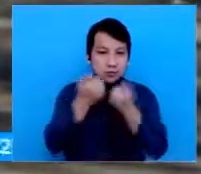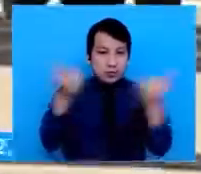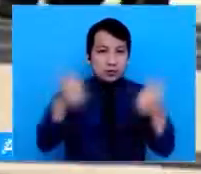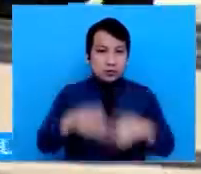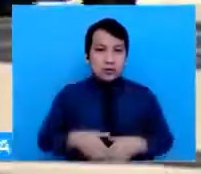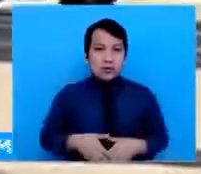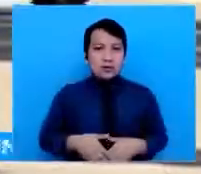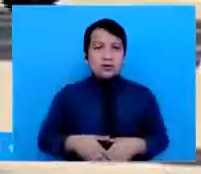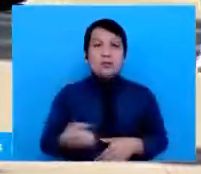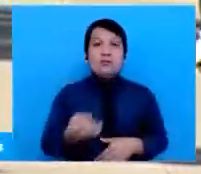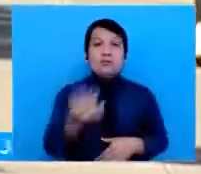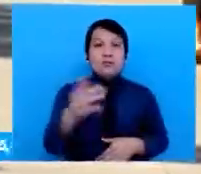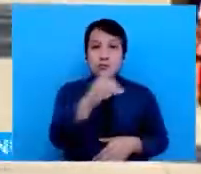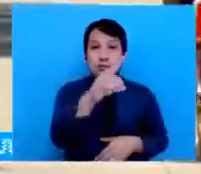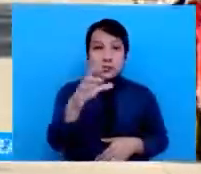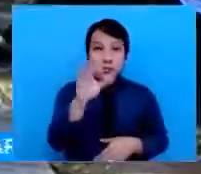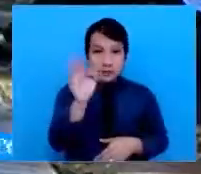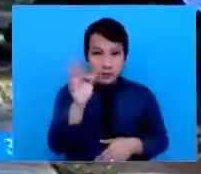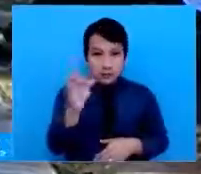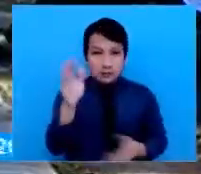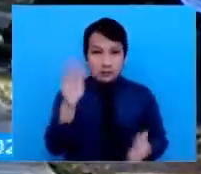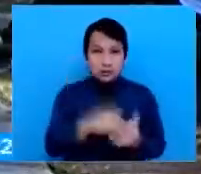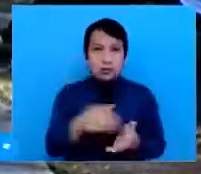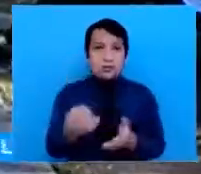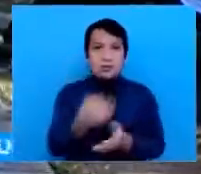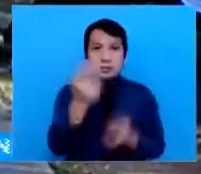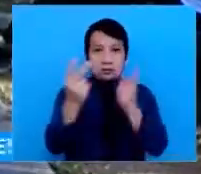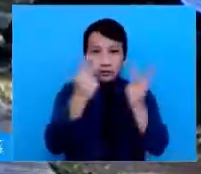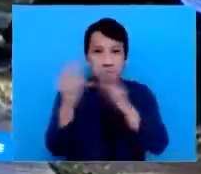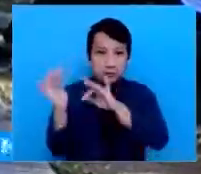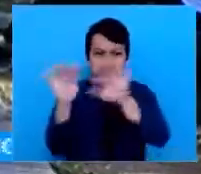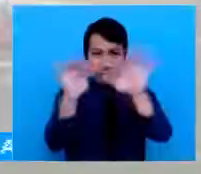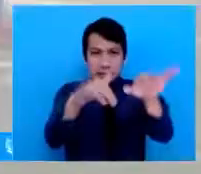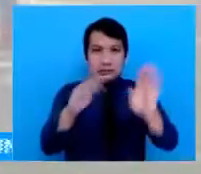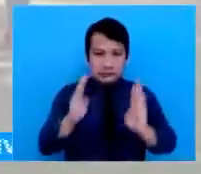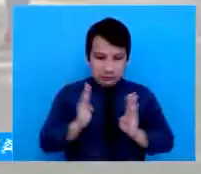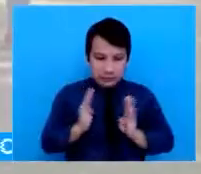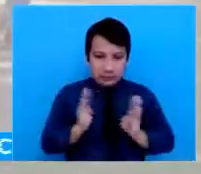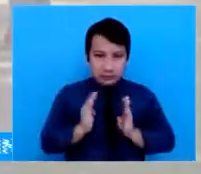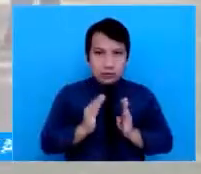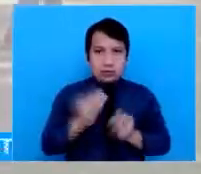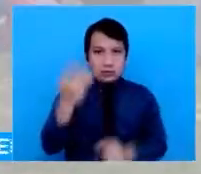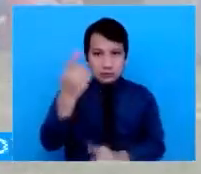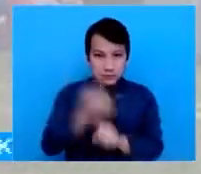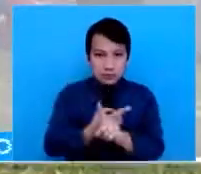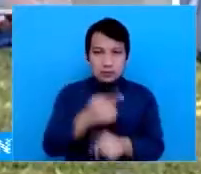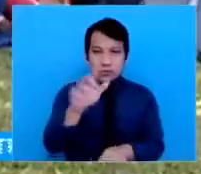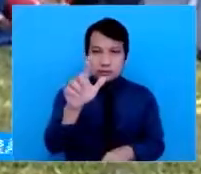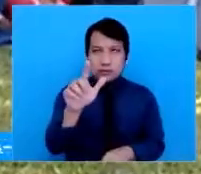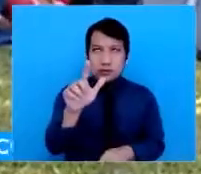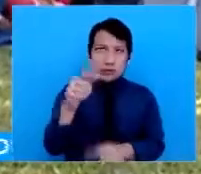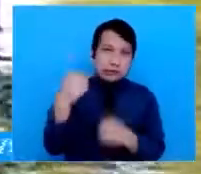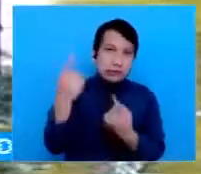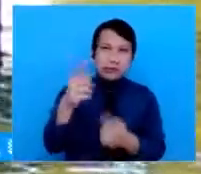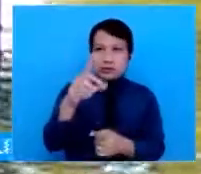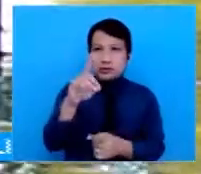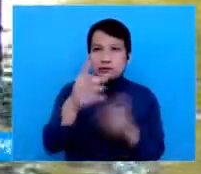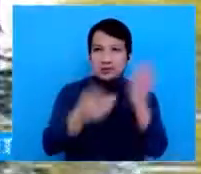na sa higit 190,000 ang bilang ng mga bumisita sa City of Pines as of December 26. Sa huling tala ng